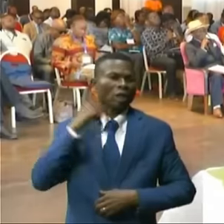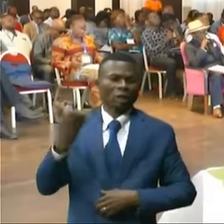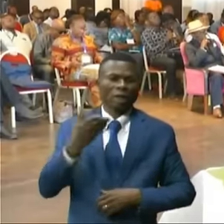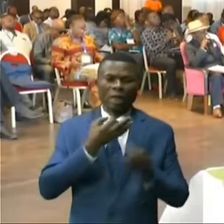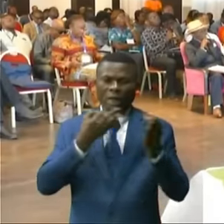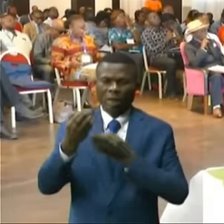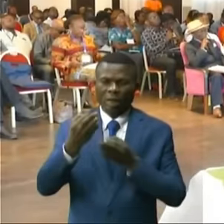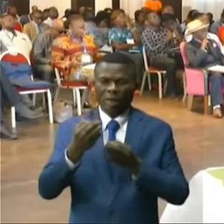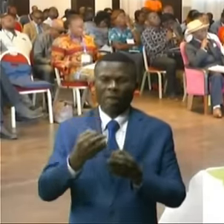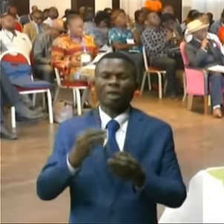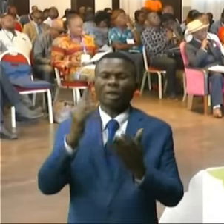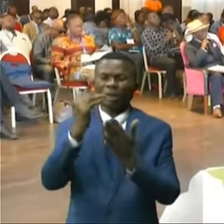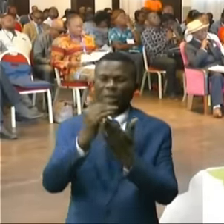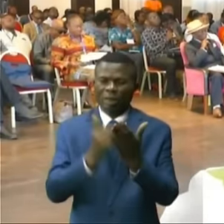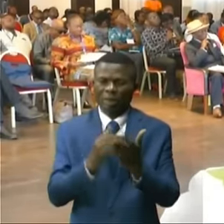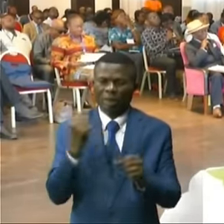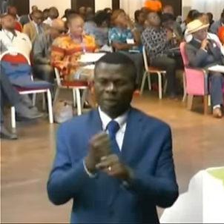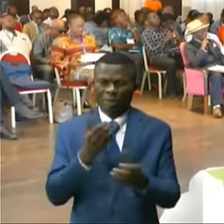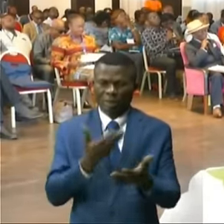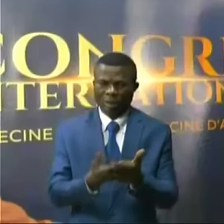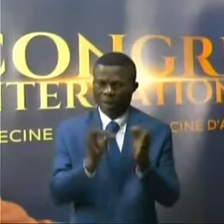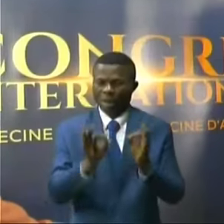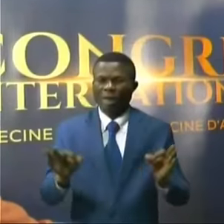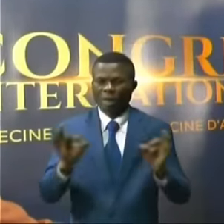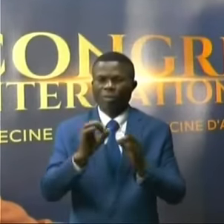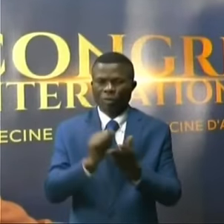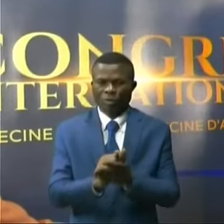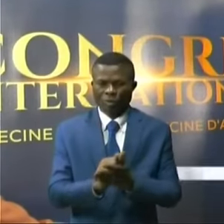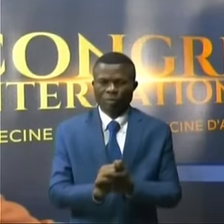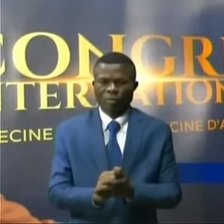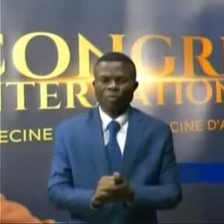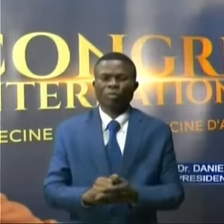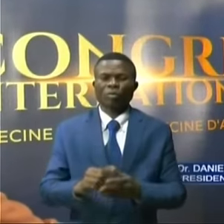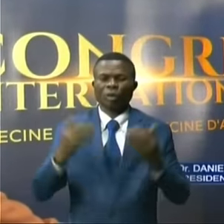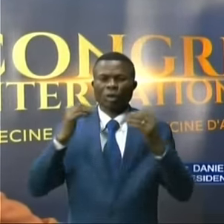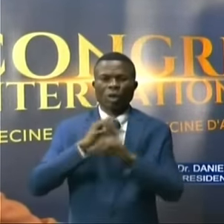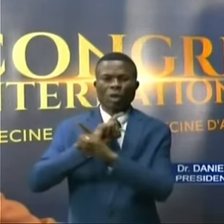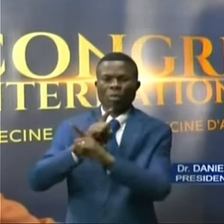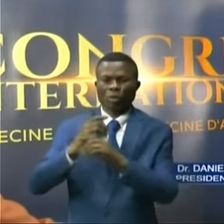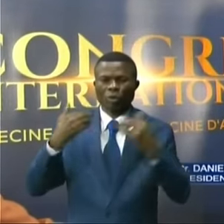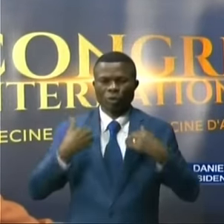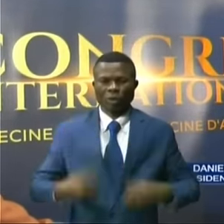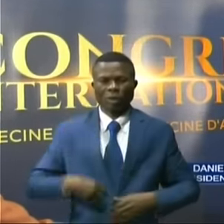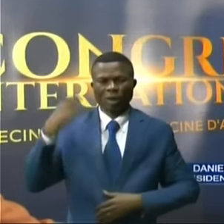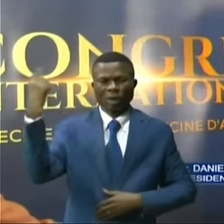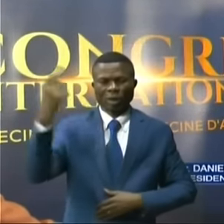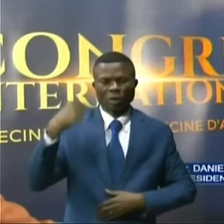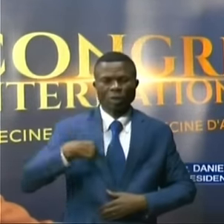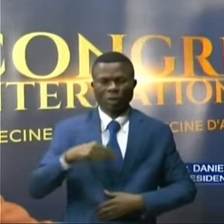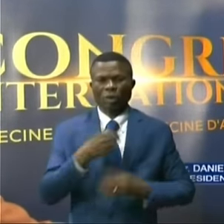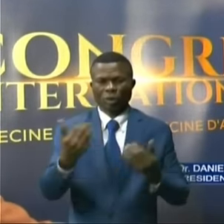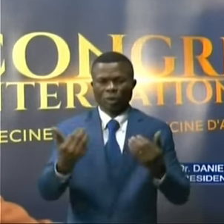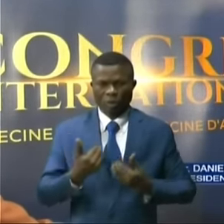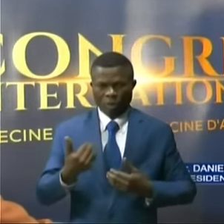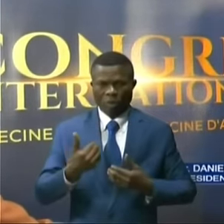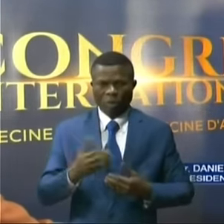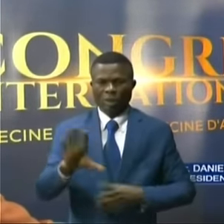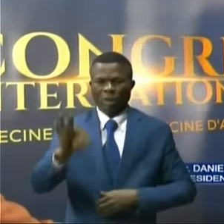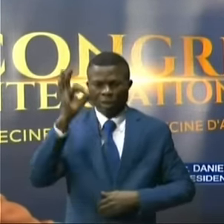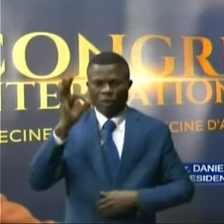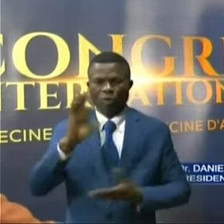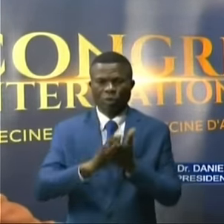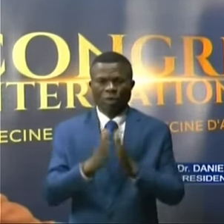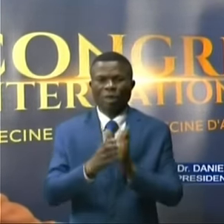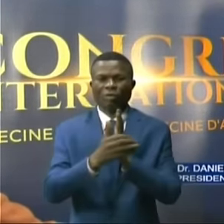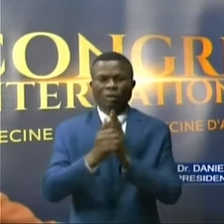relève le contenu de ses travaux actuellement dans le contexte de couverture santé universelle on voudrait que soins soit de qualité